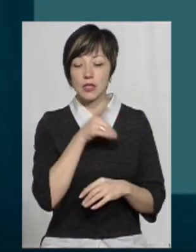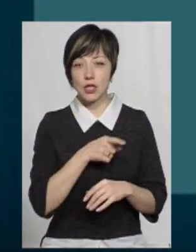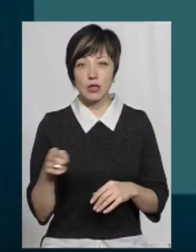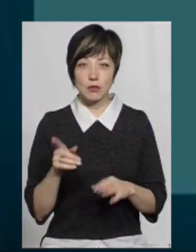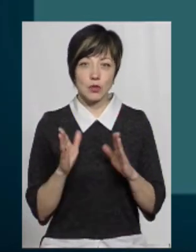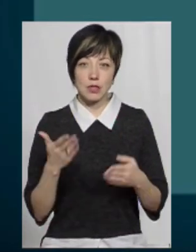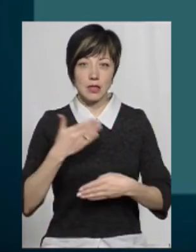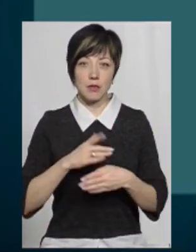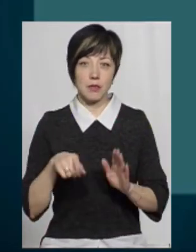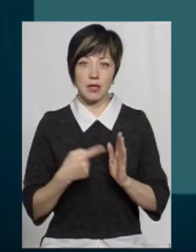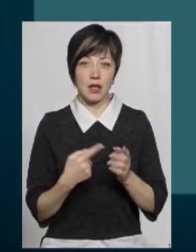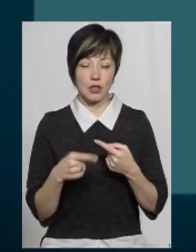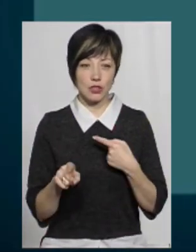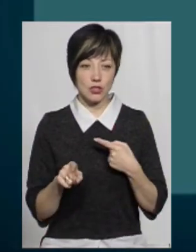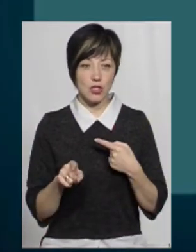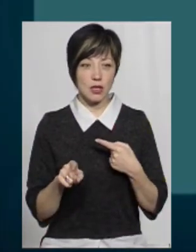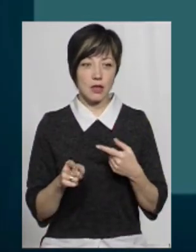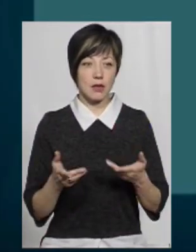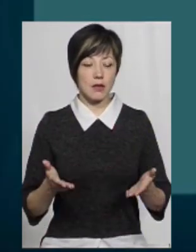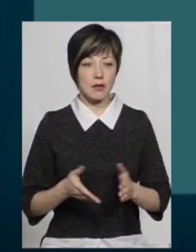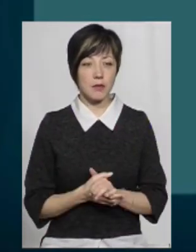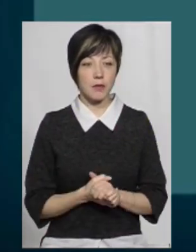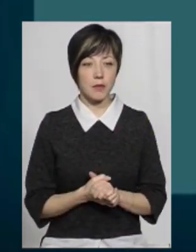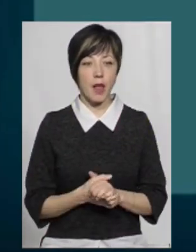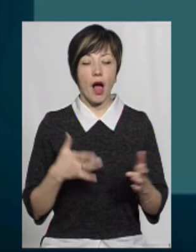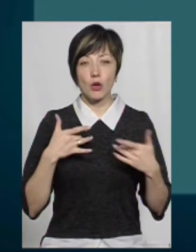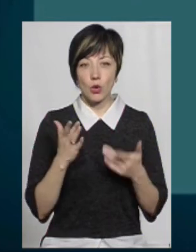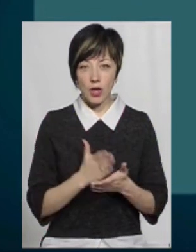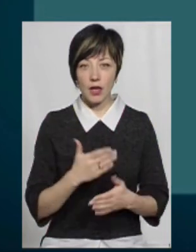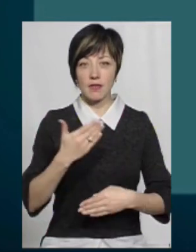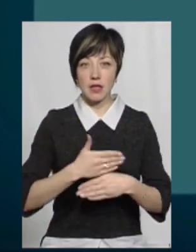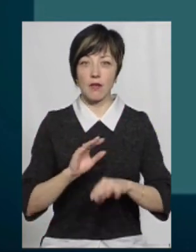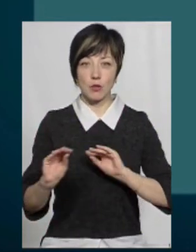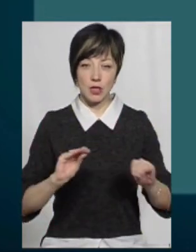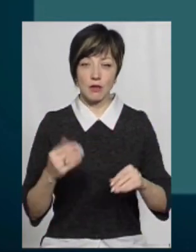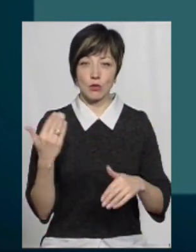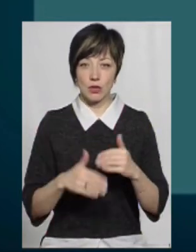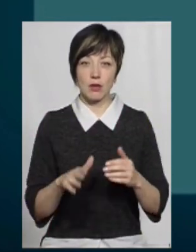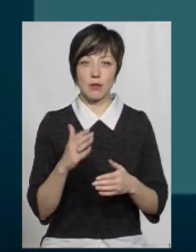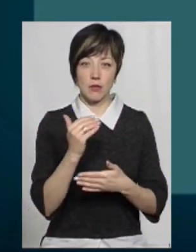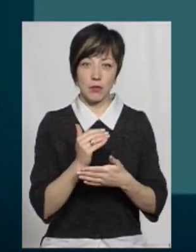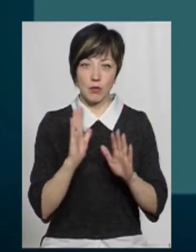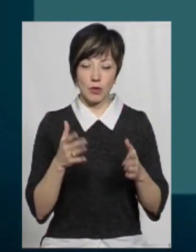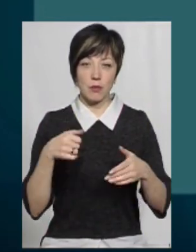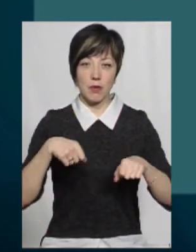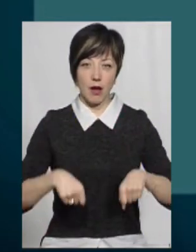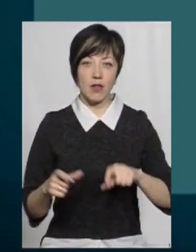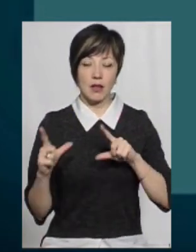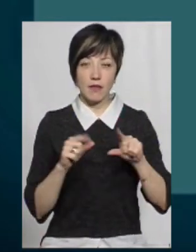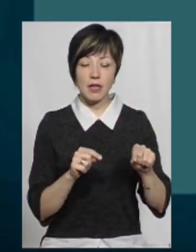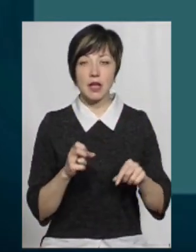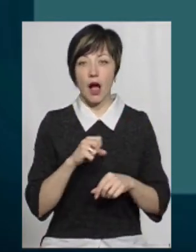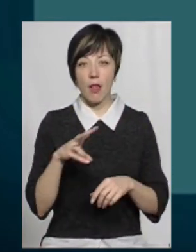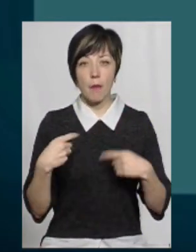її ставити, це питання інше. У нас ж у нас є реквізит зроблений, актори є, ну, вистава поставлена, все, вона, можливо, навіть буде мати право на виїзд. Але